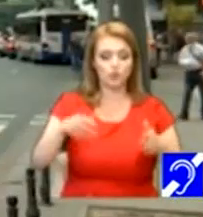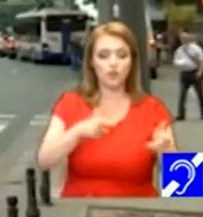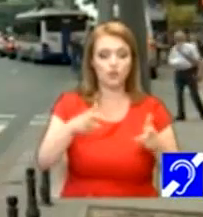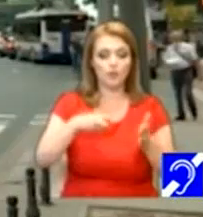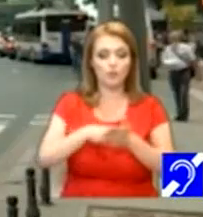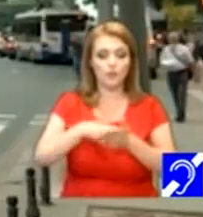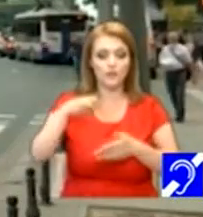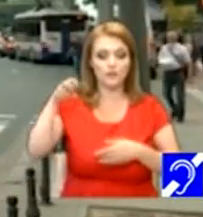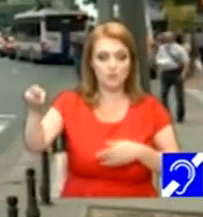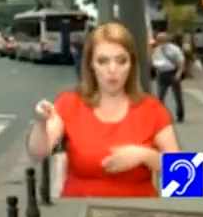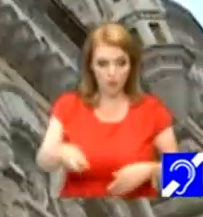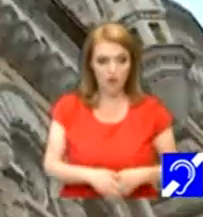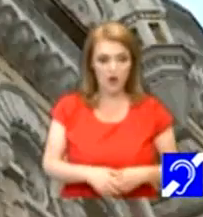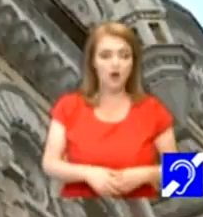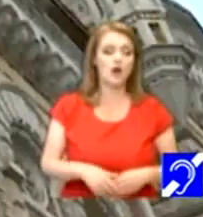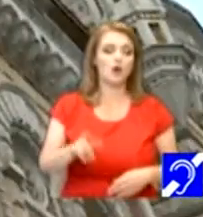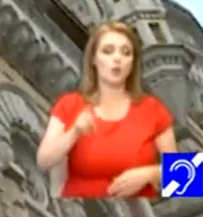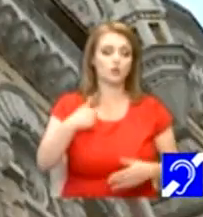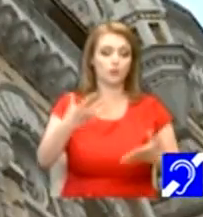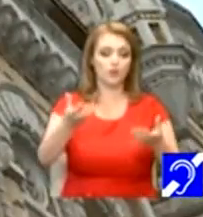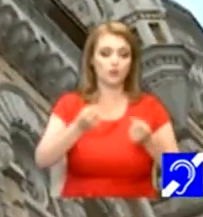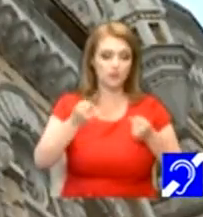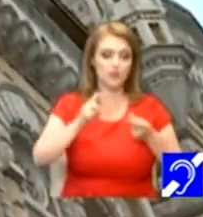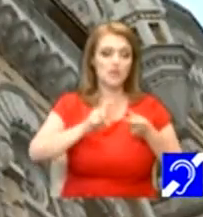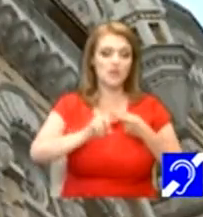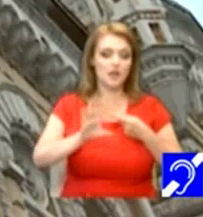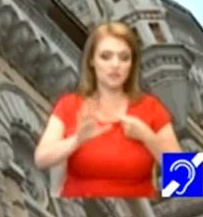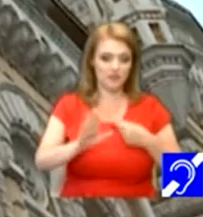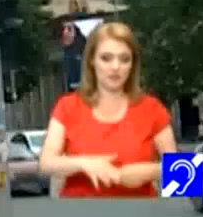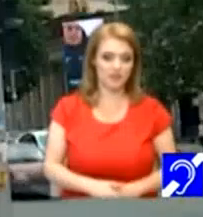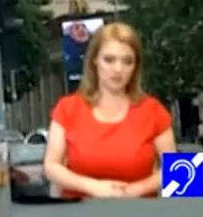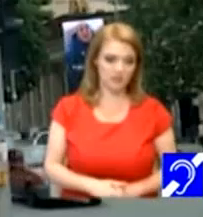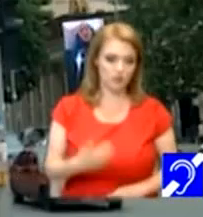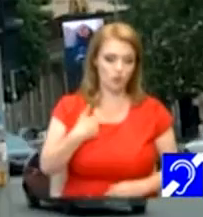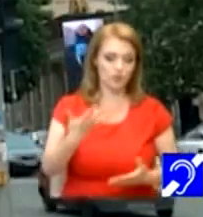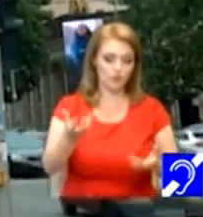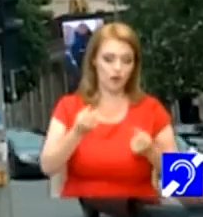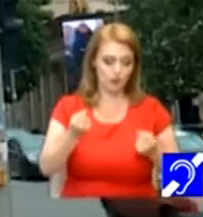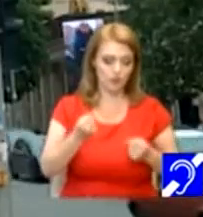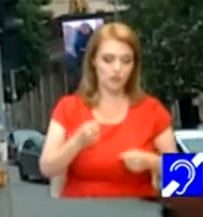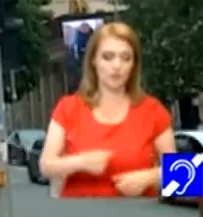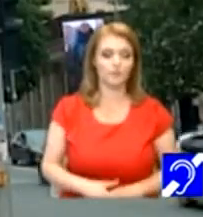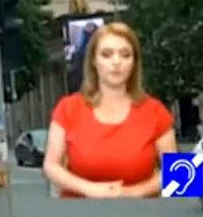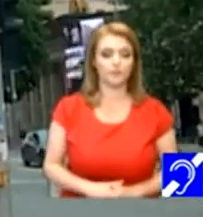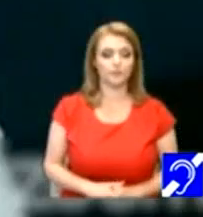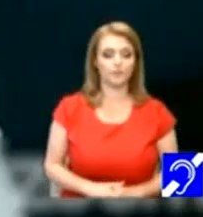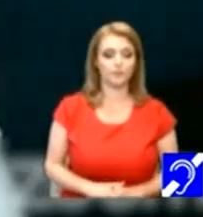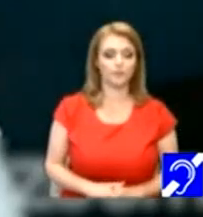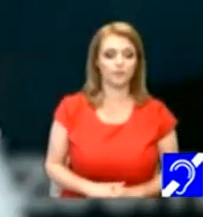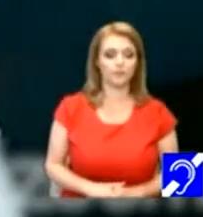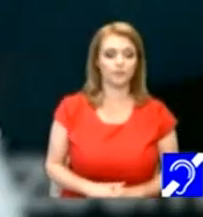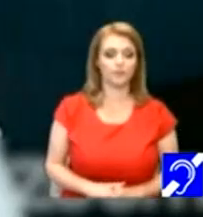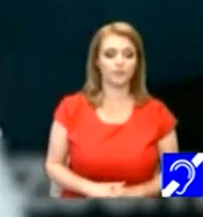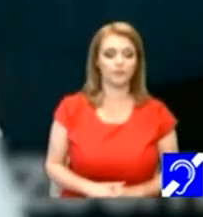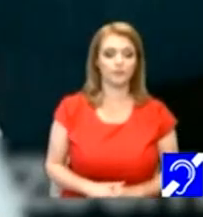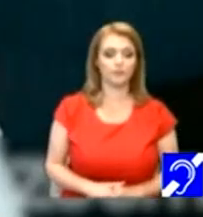pregătite toate documentele necesare pentru obținerea autonomiei și descentralizarea administrațiilor publice locale. A mai trecut